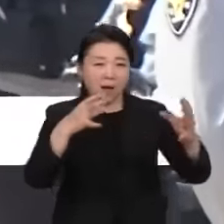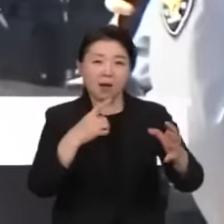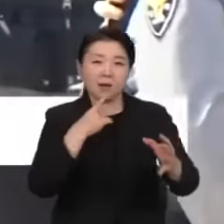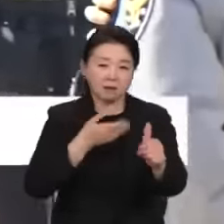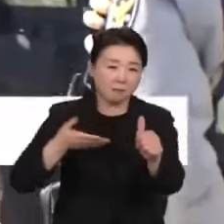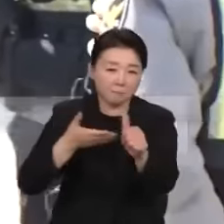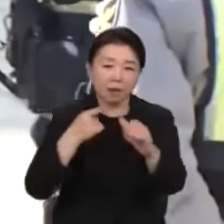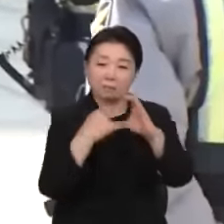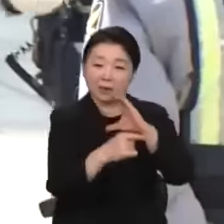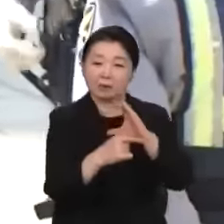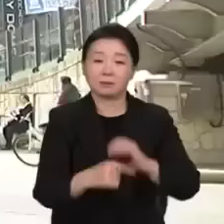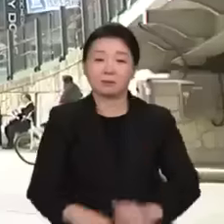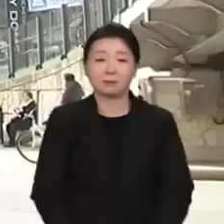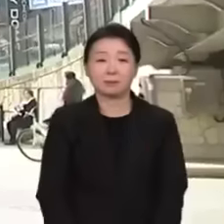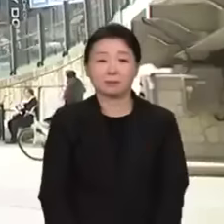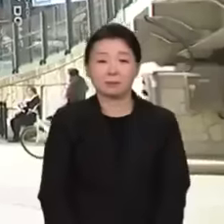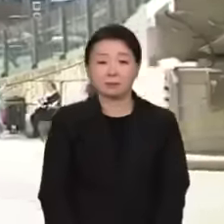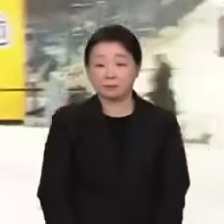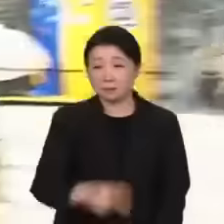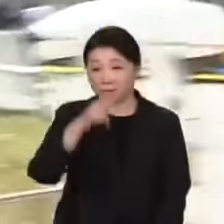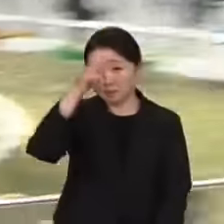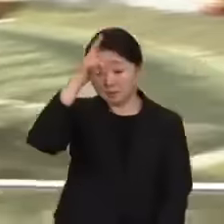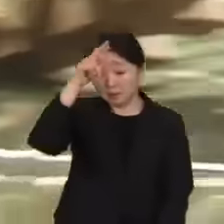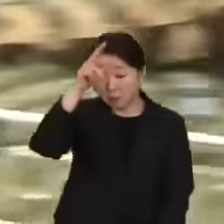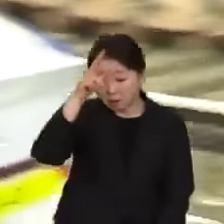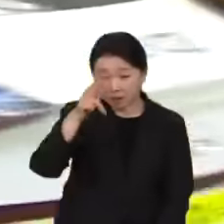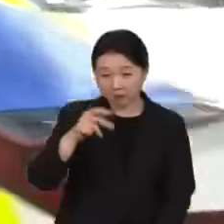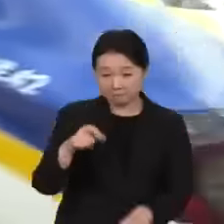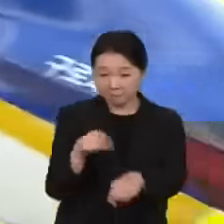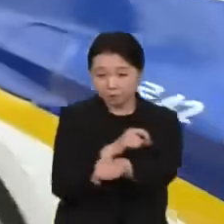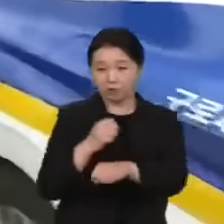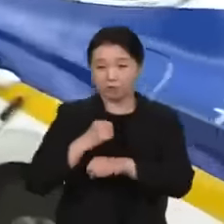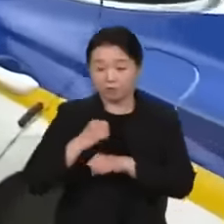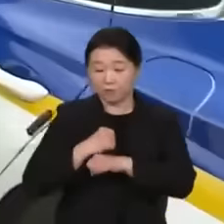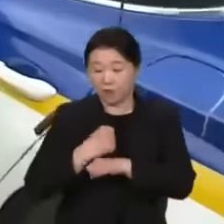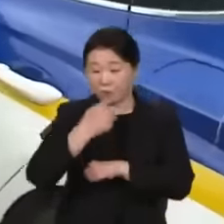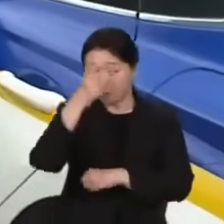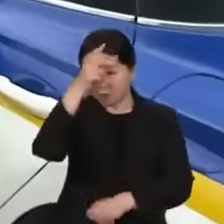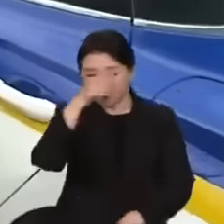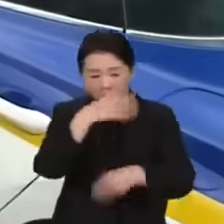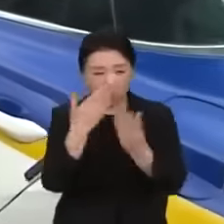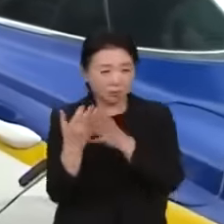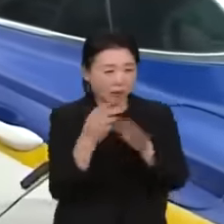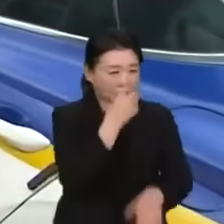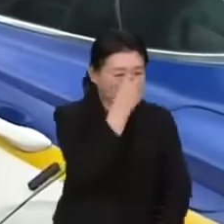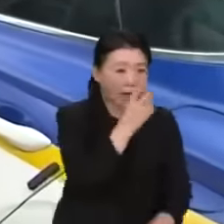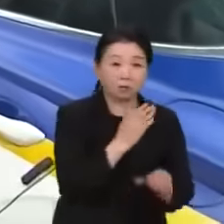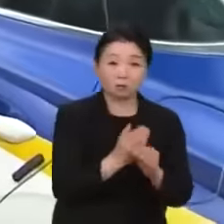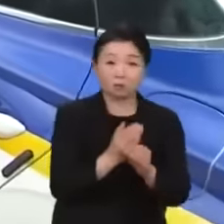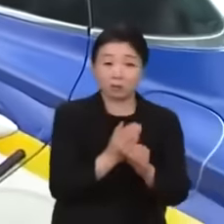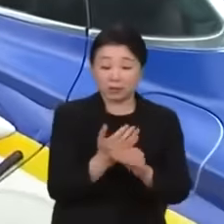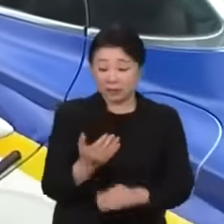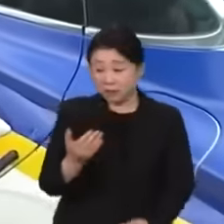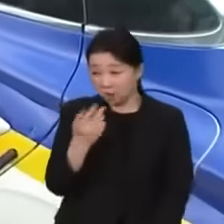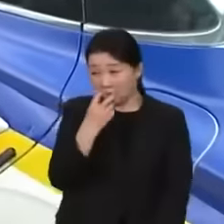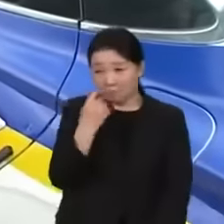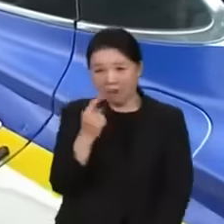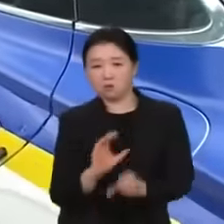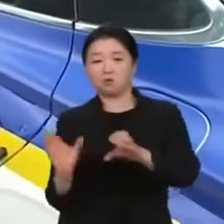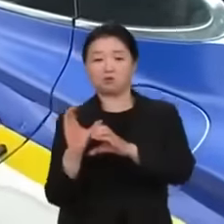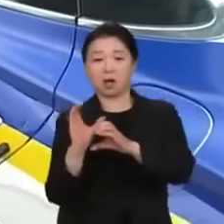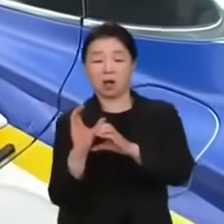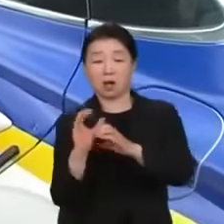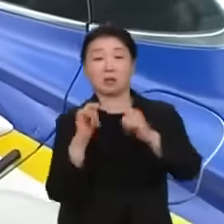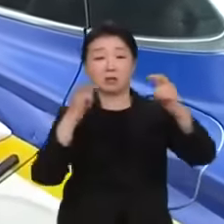메일이 왔기 때문입니다. 경찰은 특공대와 기동대를 투입해 수색에 나섰습니다. 기존에 있던 경비 인력 외에 인원을 추가로